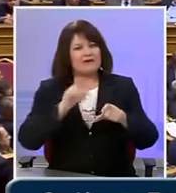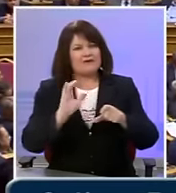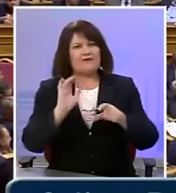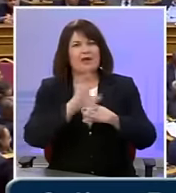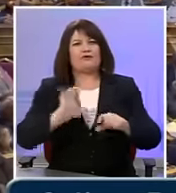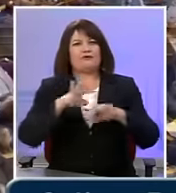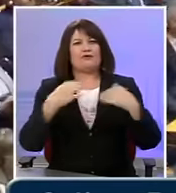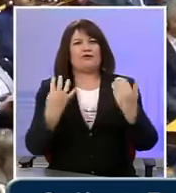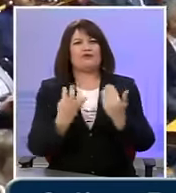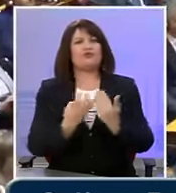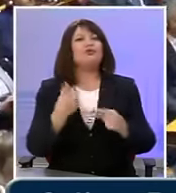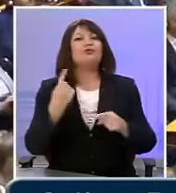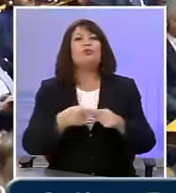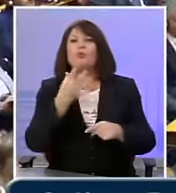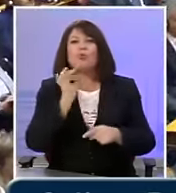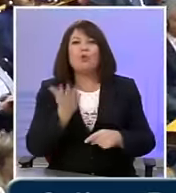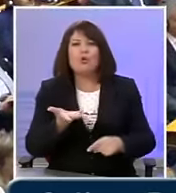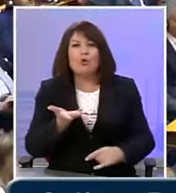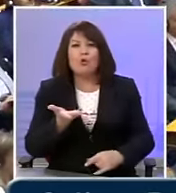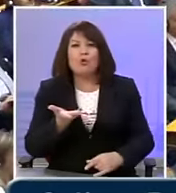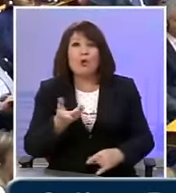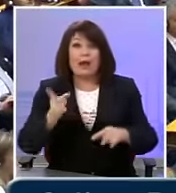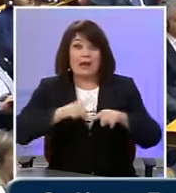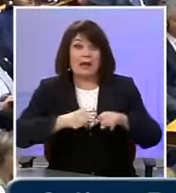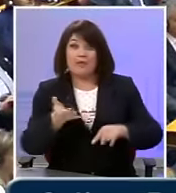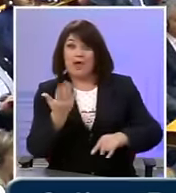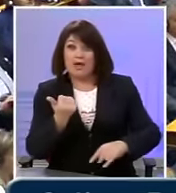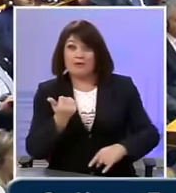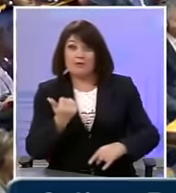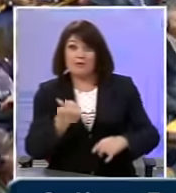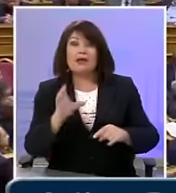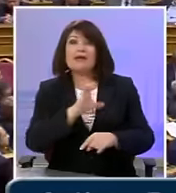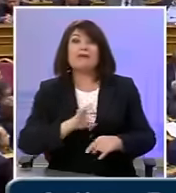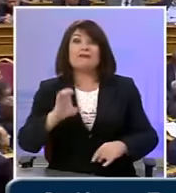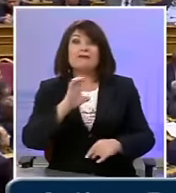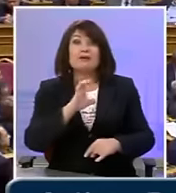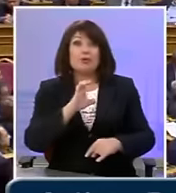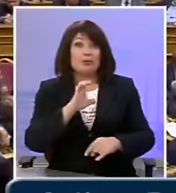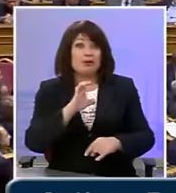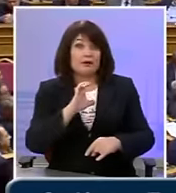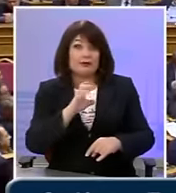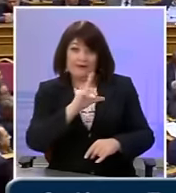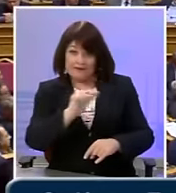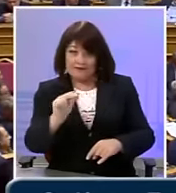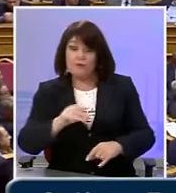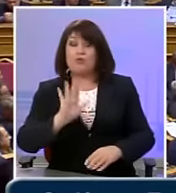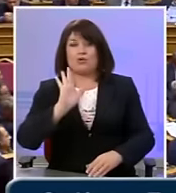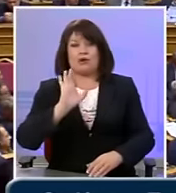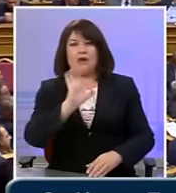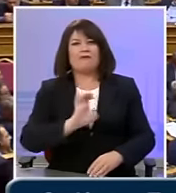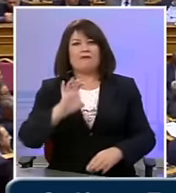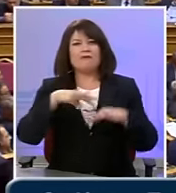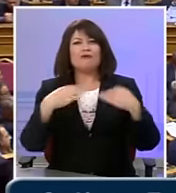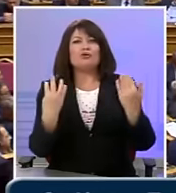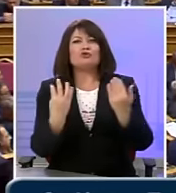πολύ απλό λόγο. Χωρίς την Ελλάδα η Ευρώπη δεν θα ήταν Ευρώπη και η Ευρωζώνη θα